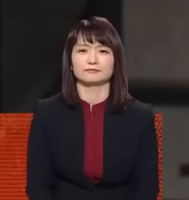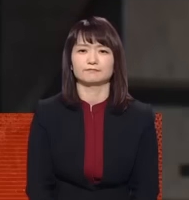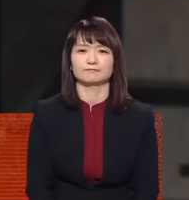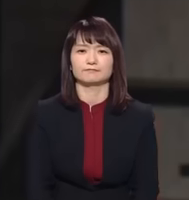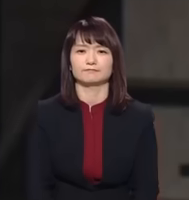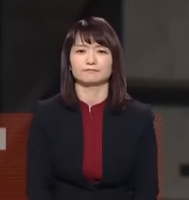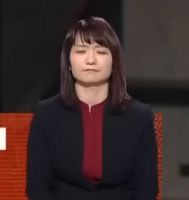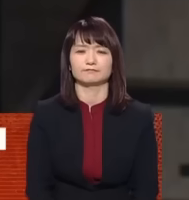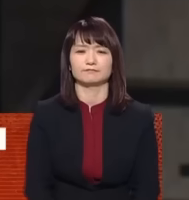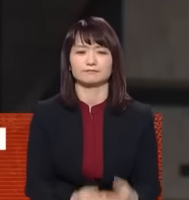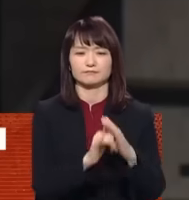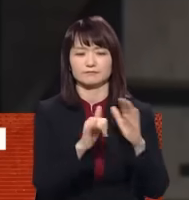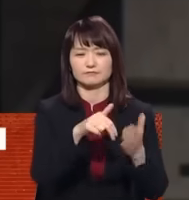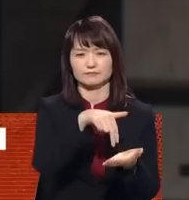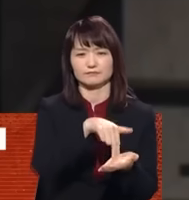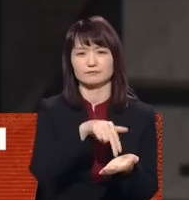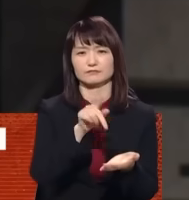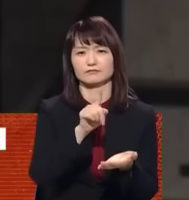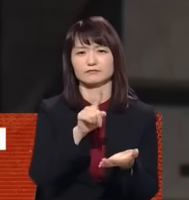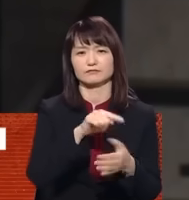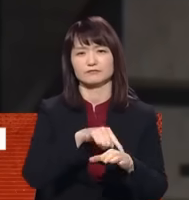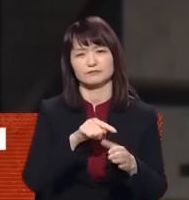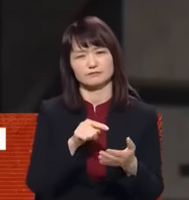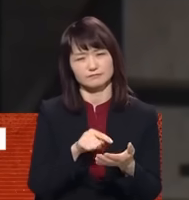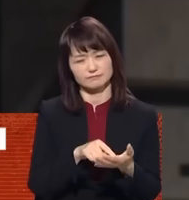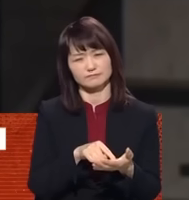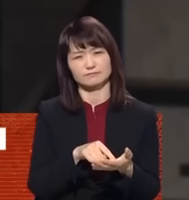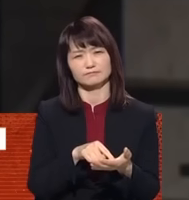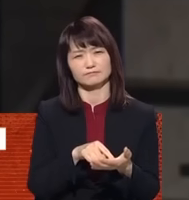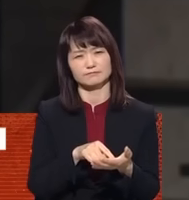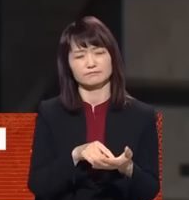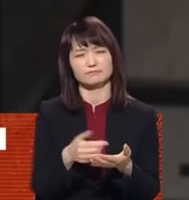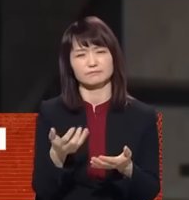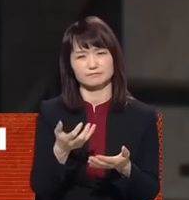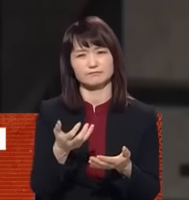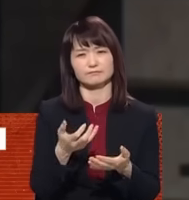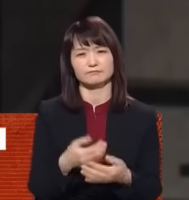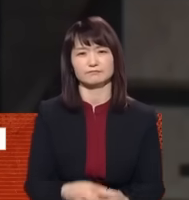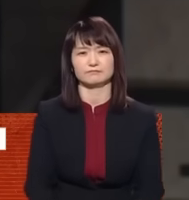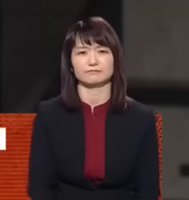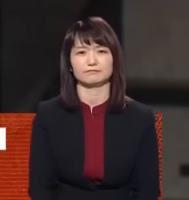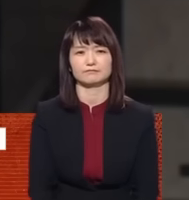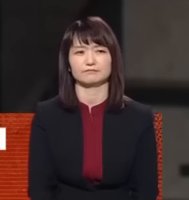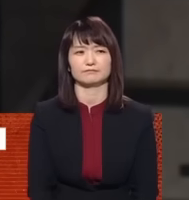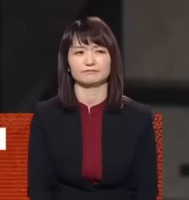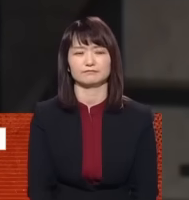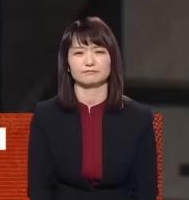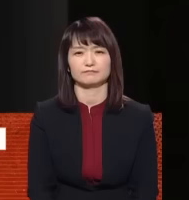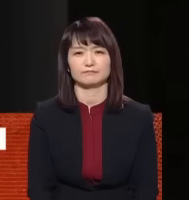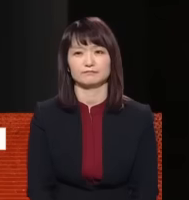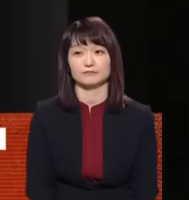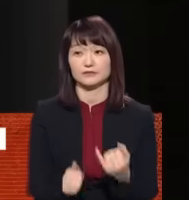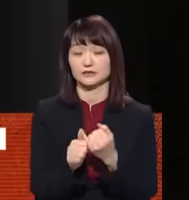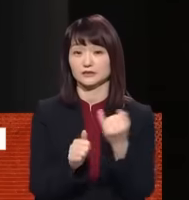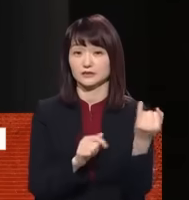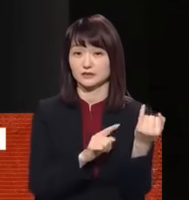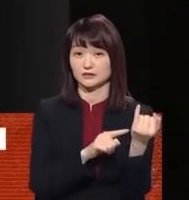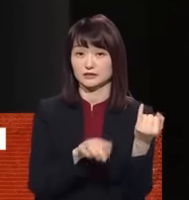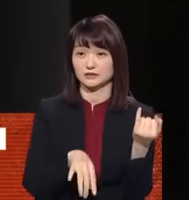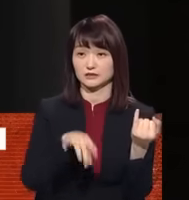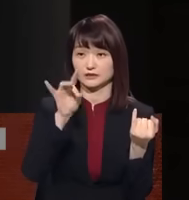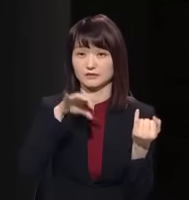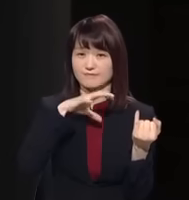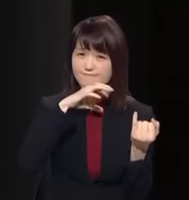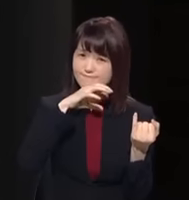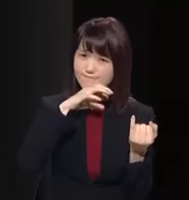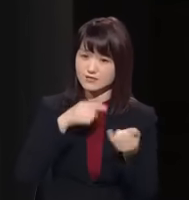식구들 입장에서는 가슴이 상당히 찢어질 그럴 상황입니다. 예. 자, 이 신부 측에서 최초의